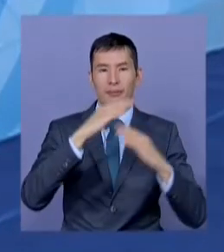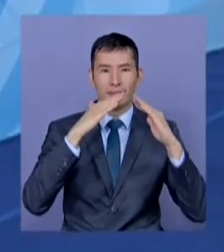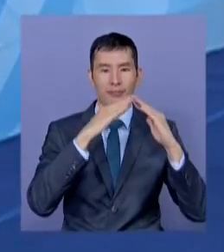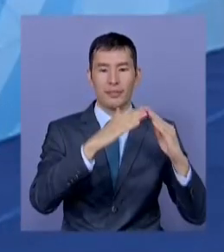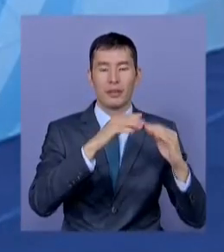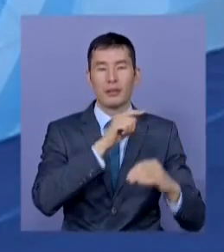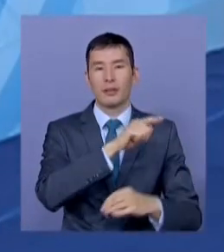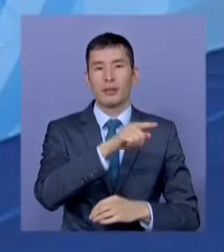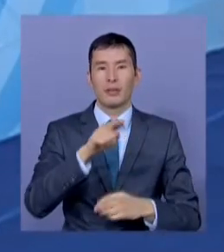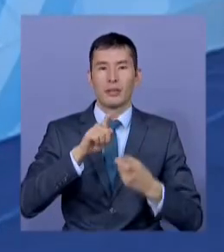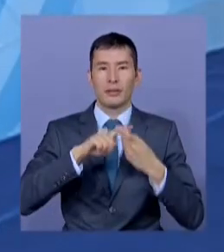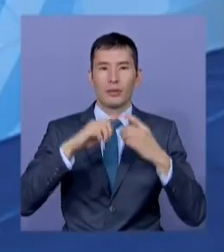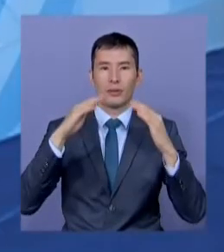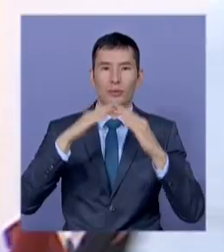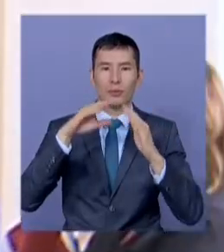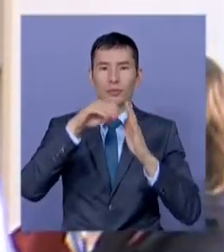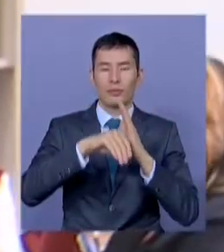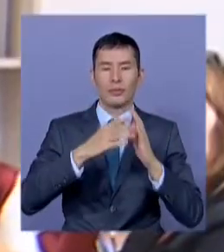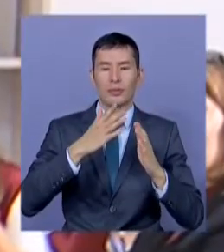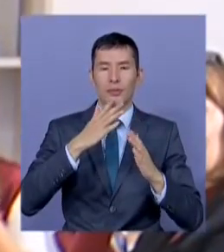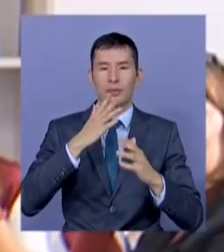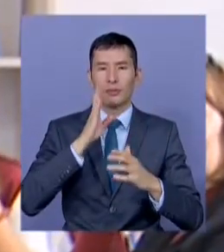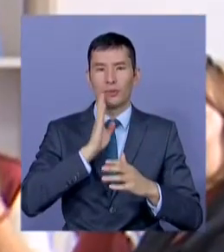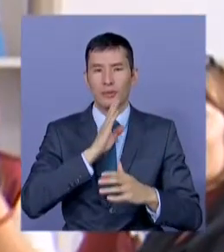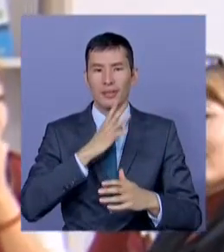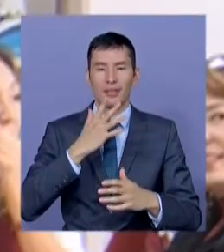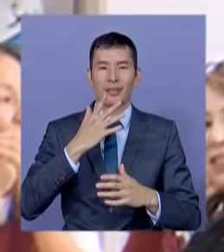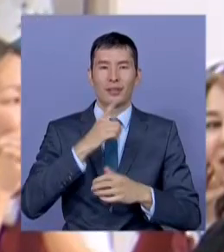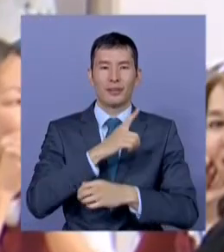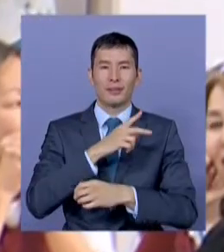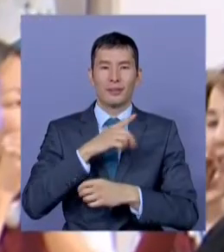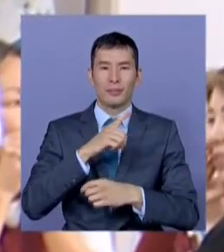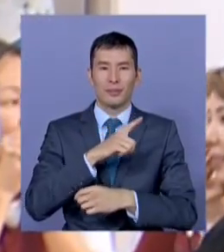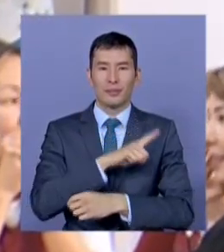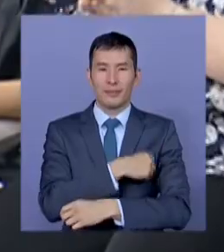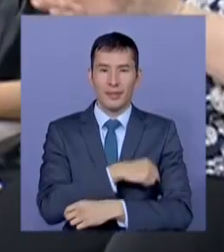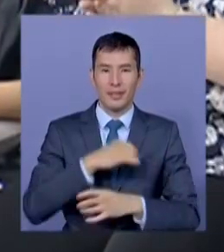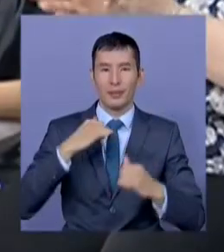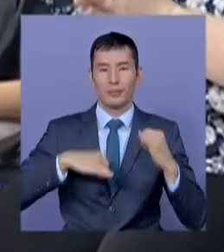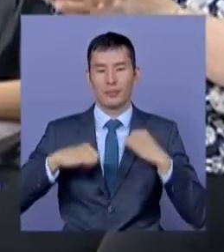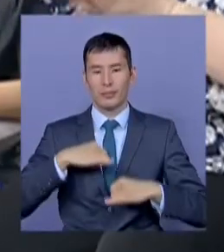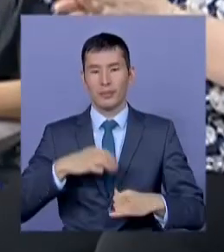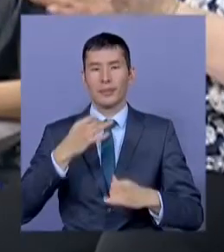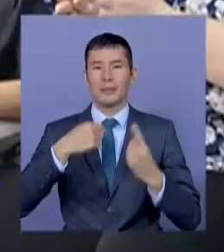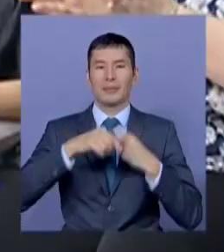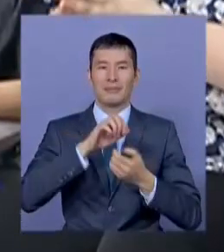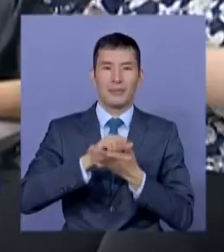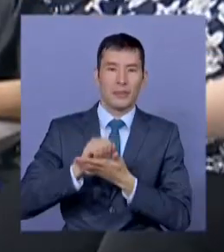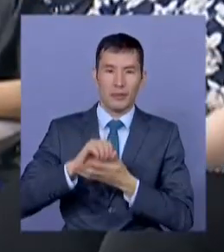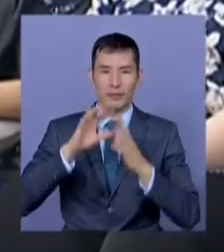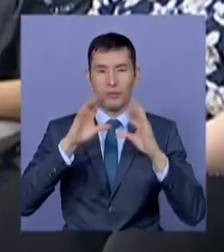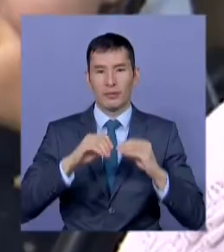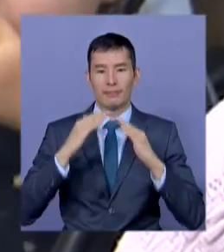болғандар арасында үй шаруасындағы әйелдер, мұғалімдер, коммуналдық кәсіпорындардың қызметкерлері және кәсіпкерлері де бар.